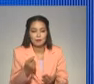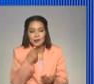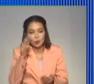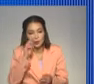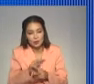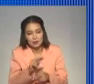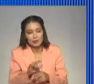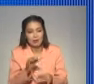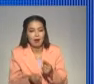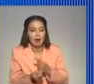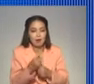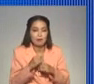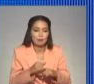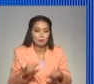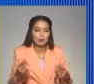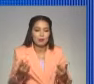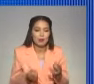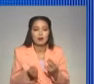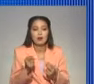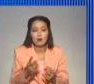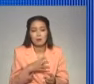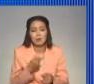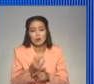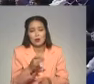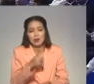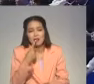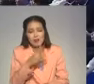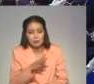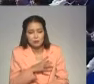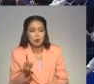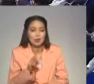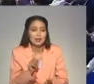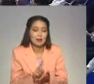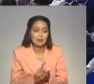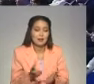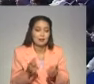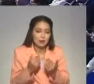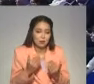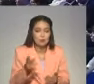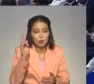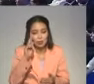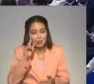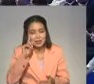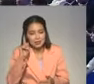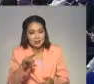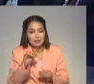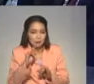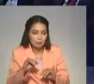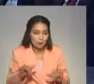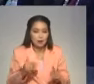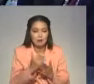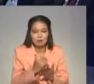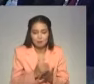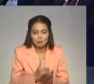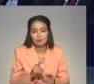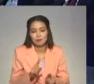и образования. Об этом уже не раз говорилось. К решению этой важнейшей задачи следует подходить взвешенно и прагматично, без какой-либо шумихи